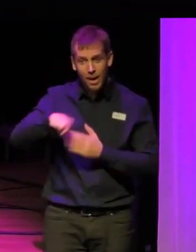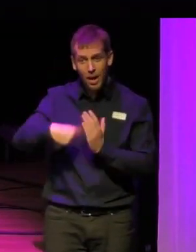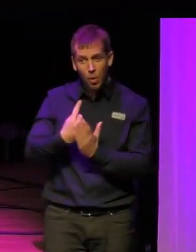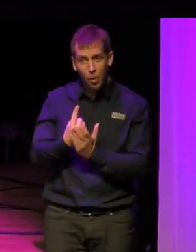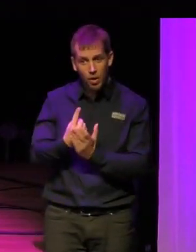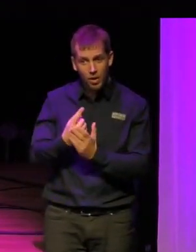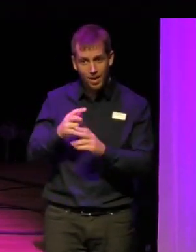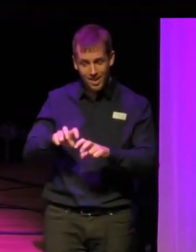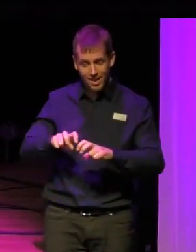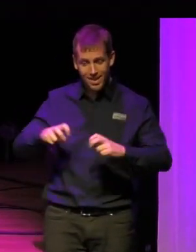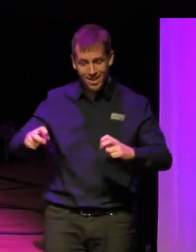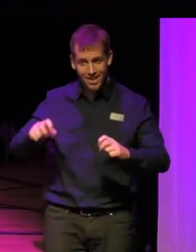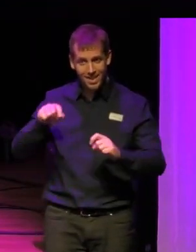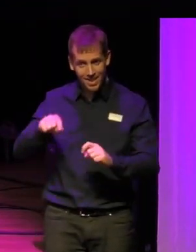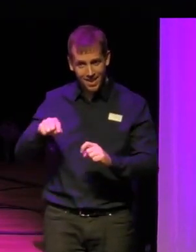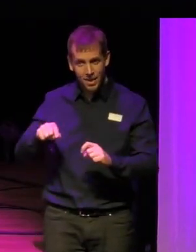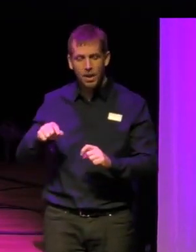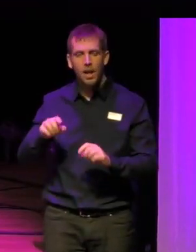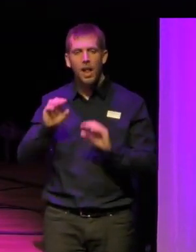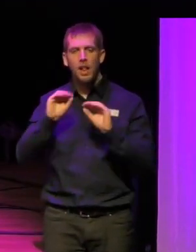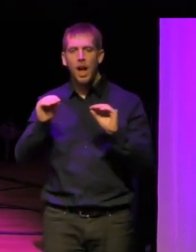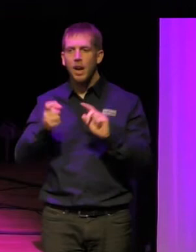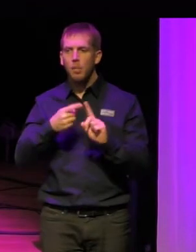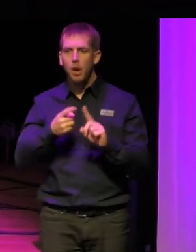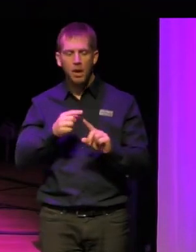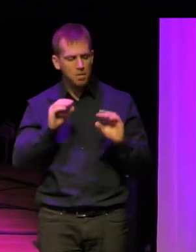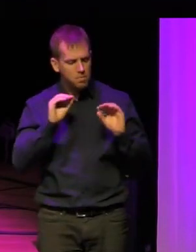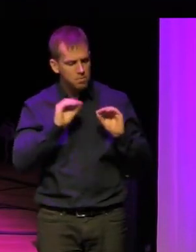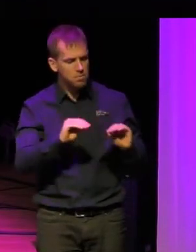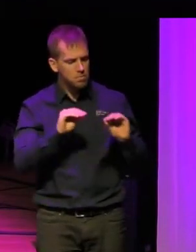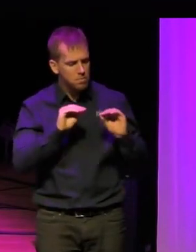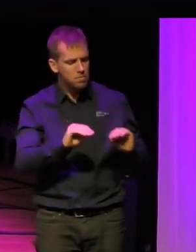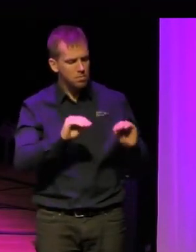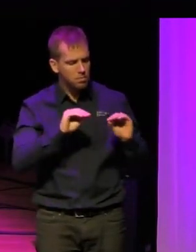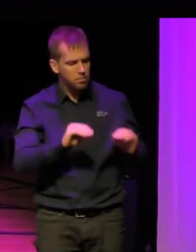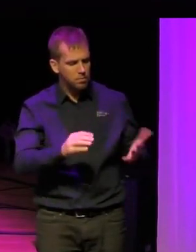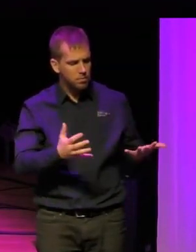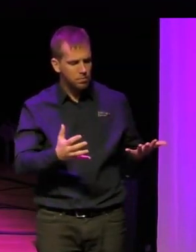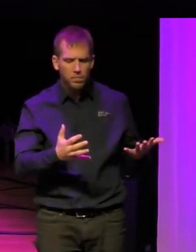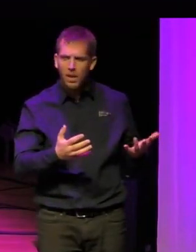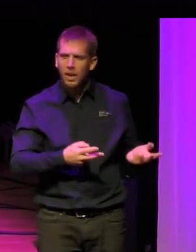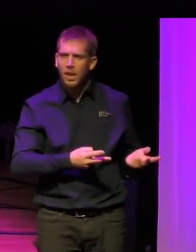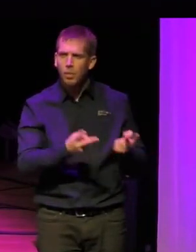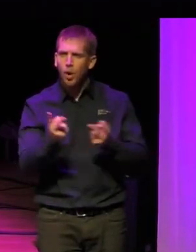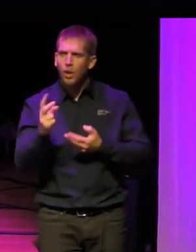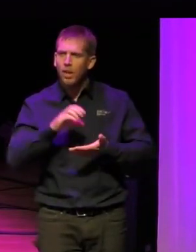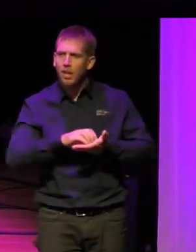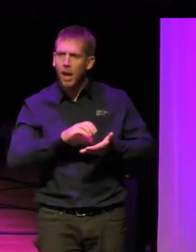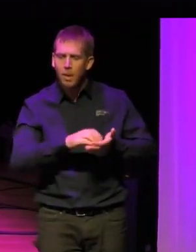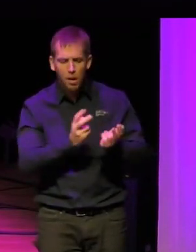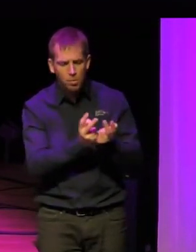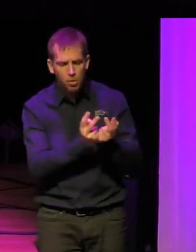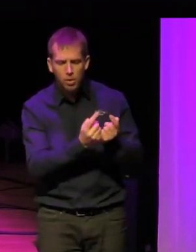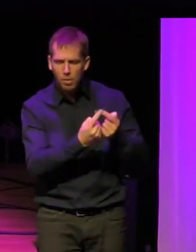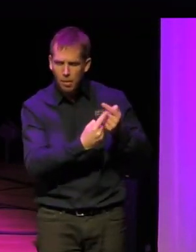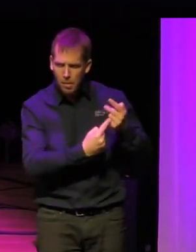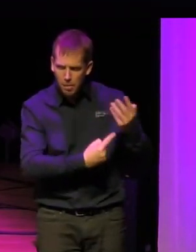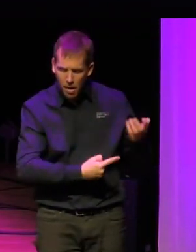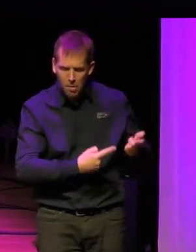samhällskunskapslektionen som våra lärare började att lära oss vad ett demokratiskt samhälle